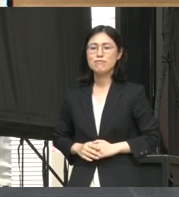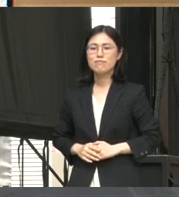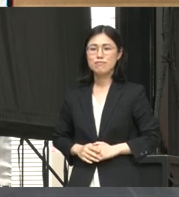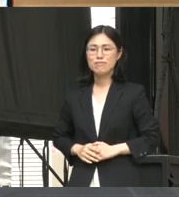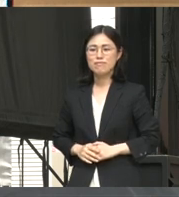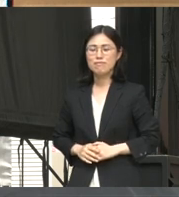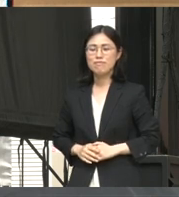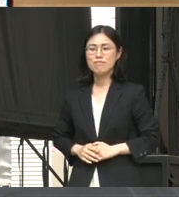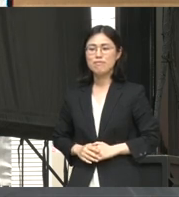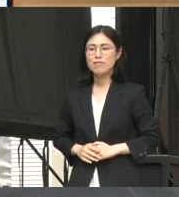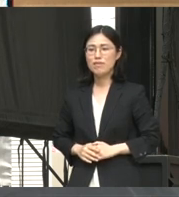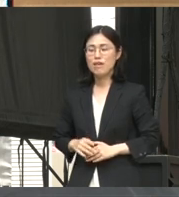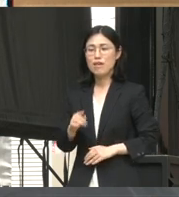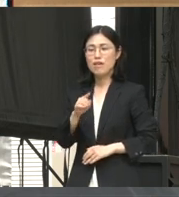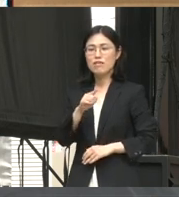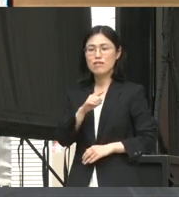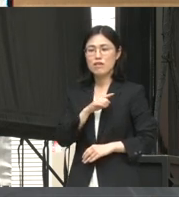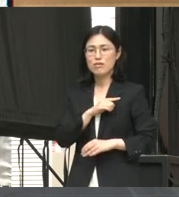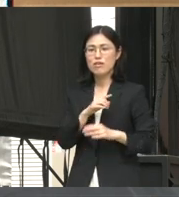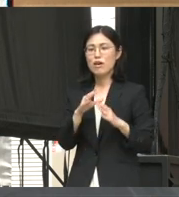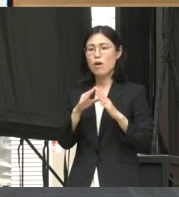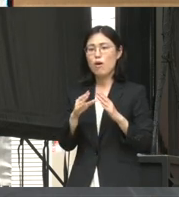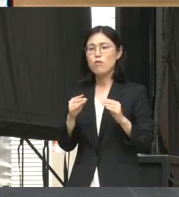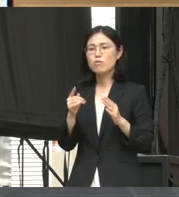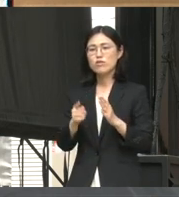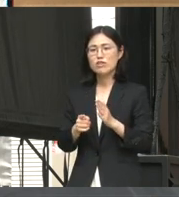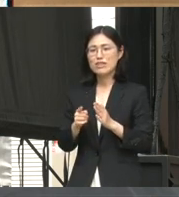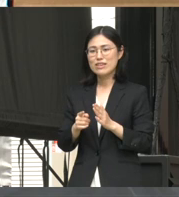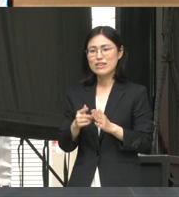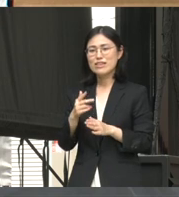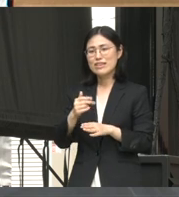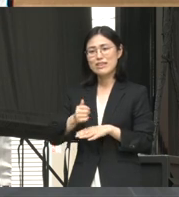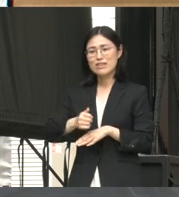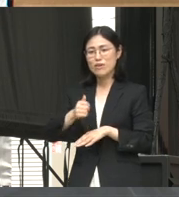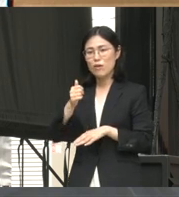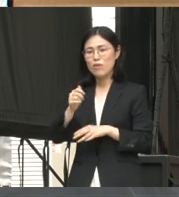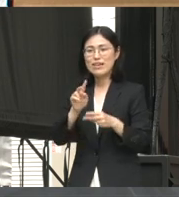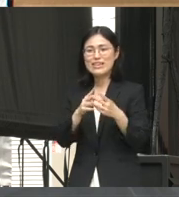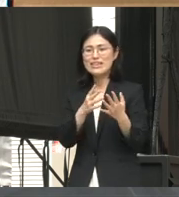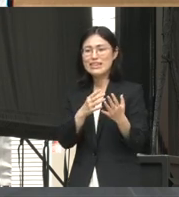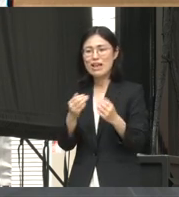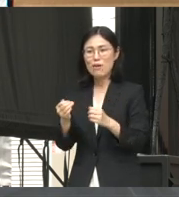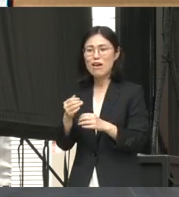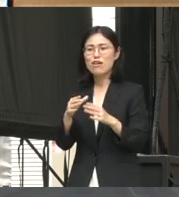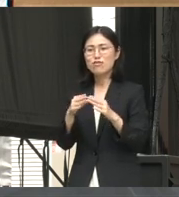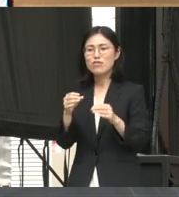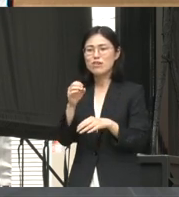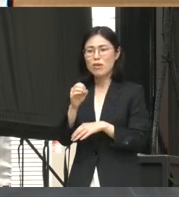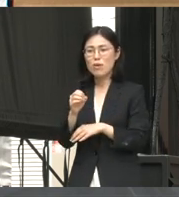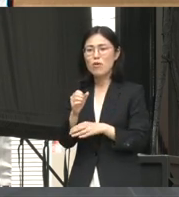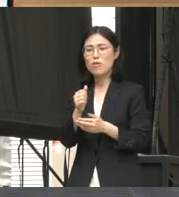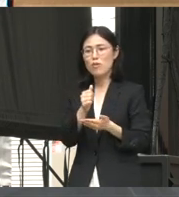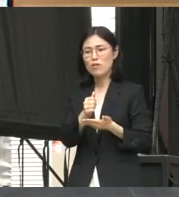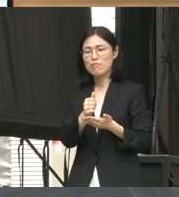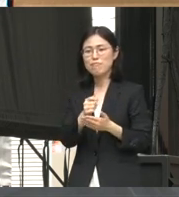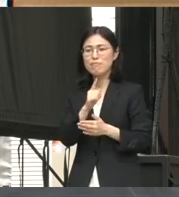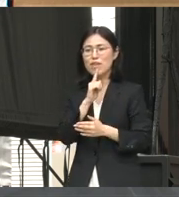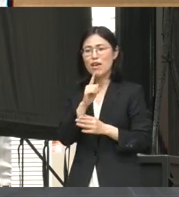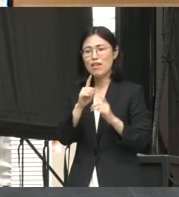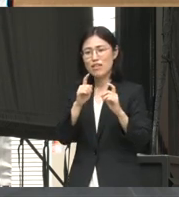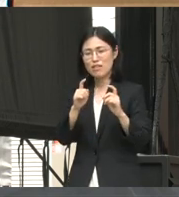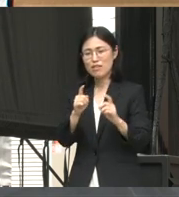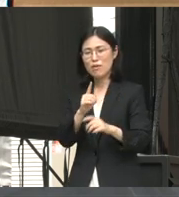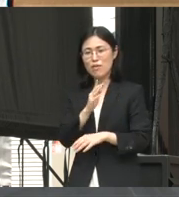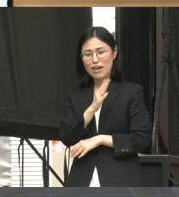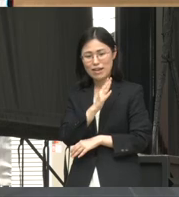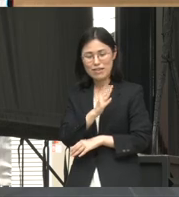それでは最初に、国分寺市長、伊沢邦夫より一言ご挨拶いたします。伊沢市